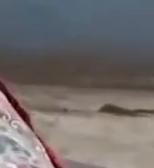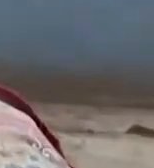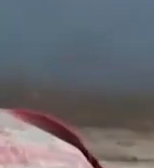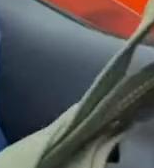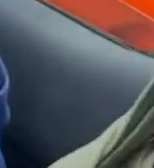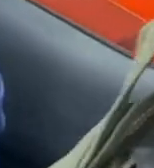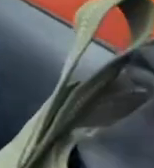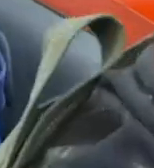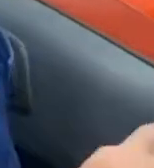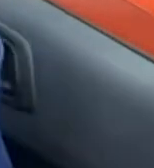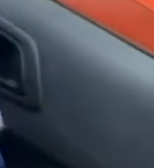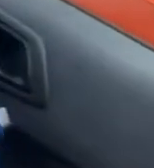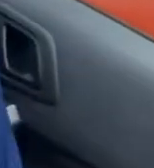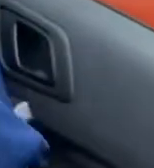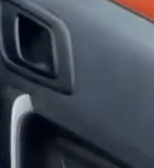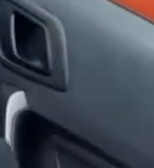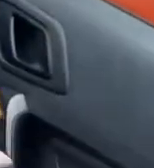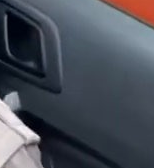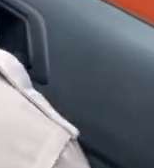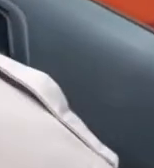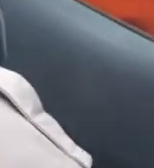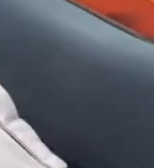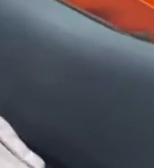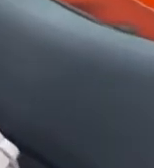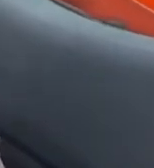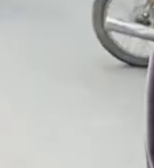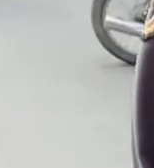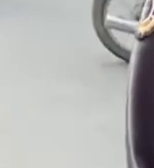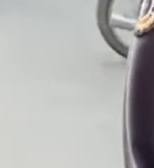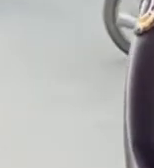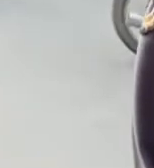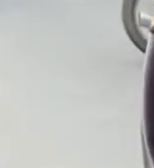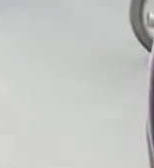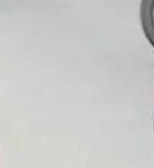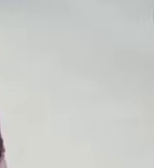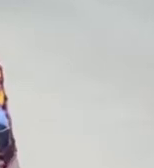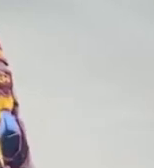diselidiki karena keterangan dari yang bersangkutan berubah-ubah semua